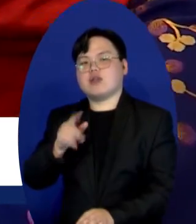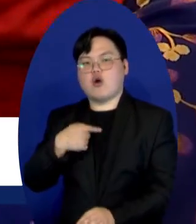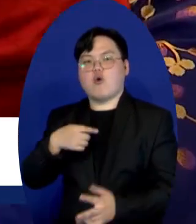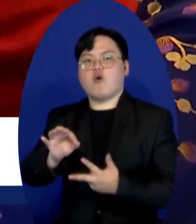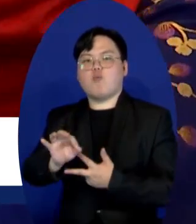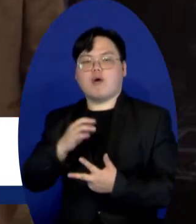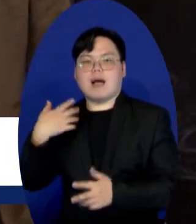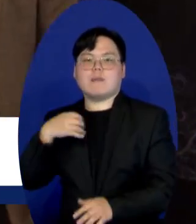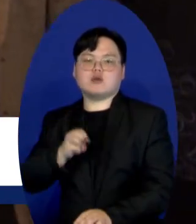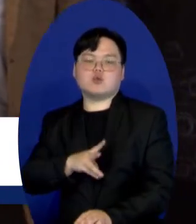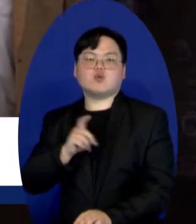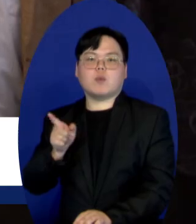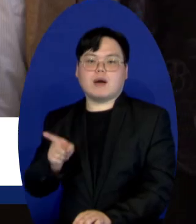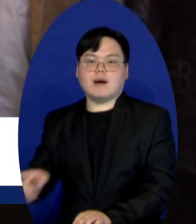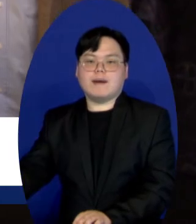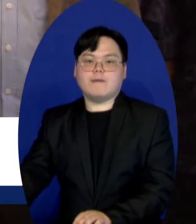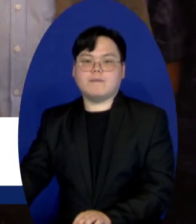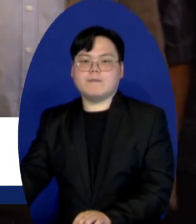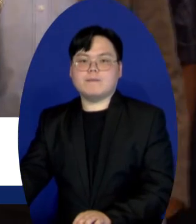медаль хүртэж байсан төгтөө.